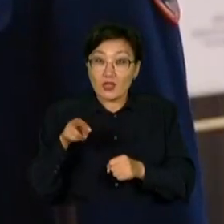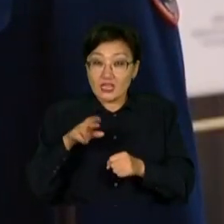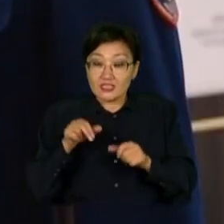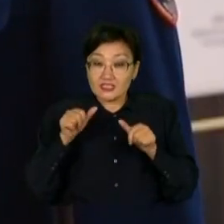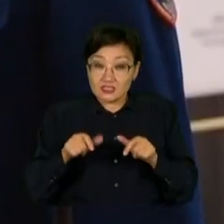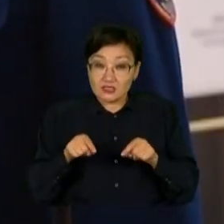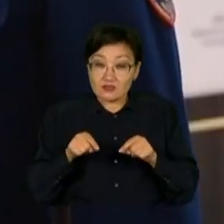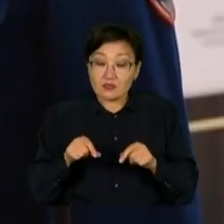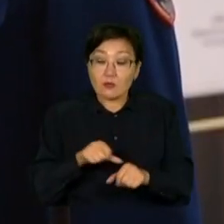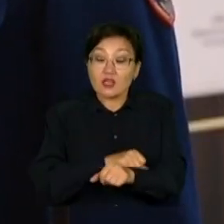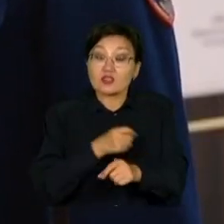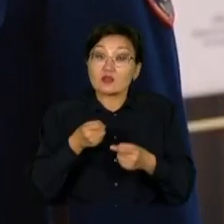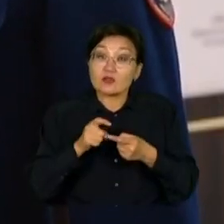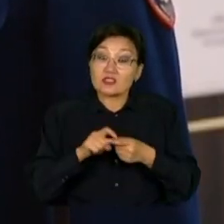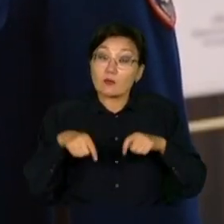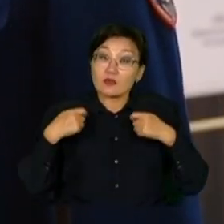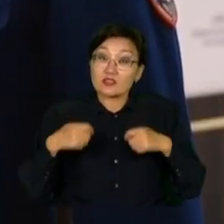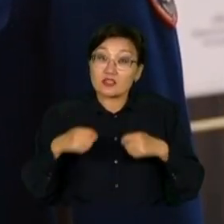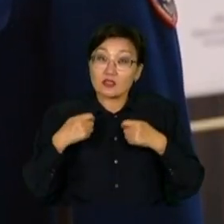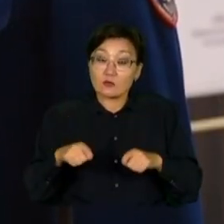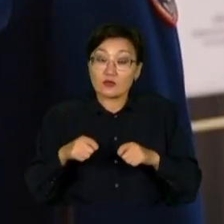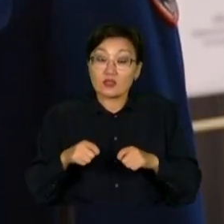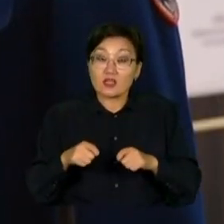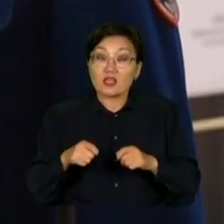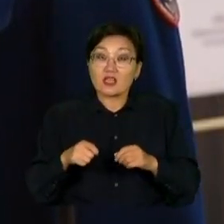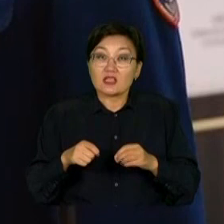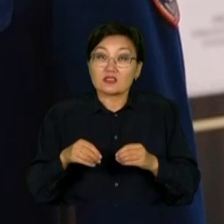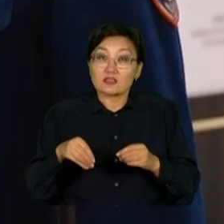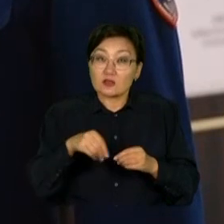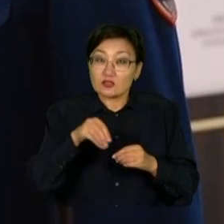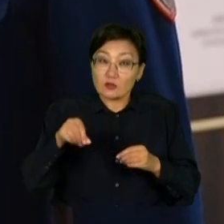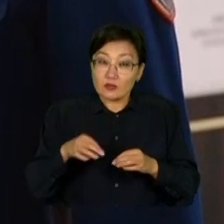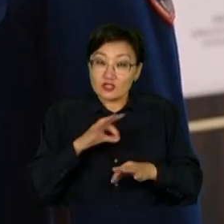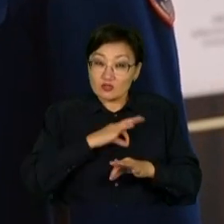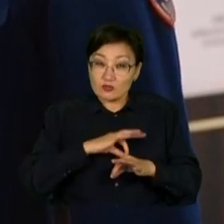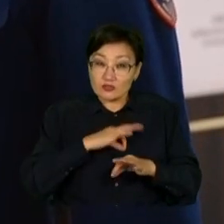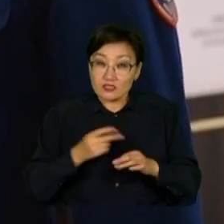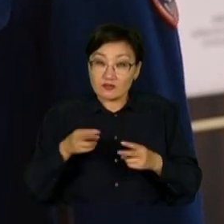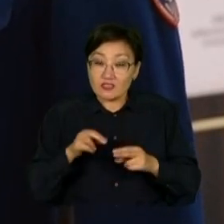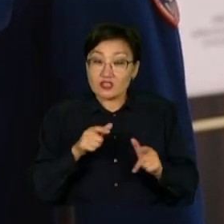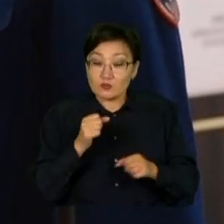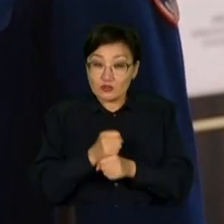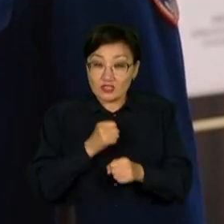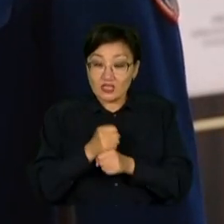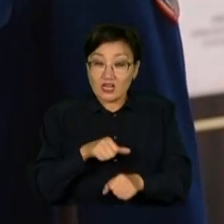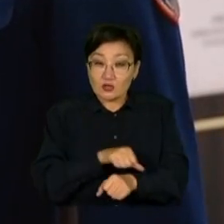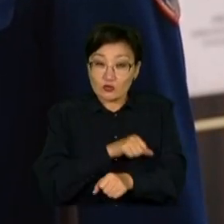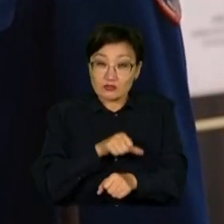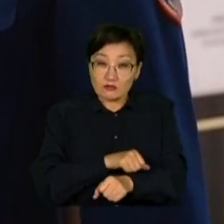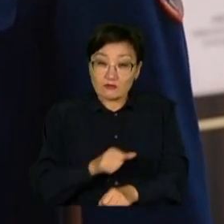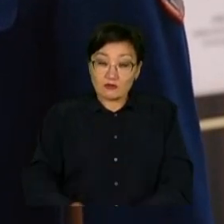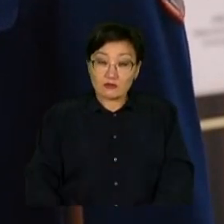же наркозависимым продавался промышленный растворитель, использующийся для изготовления наркотиков.